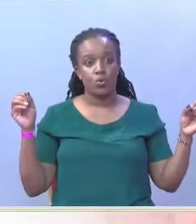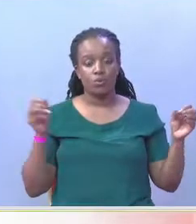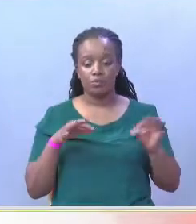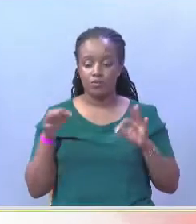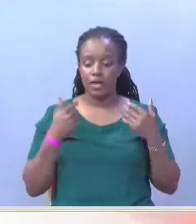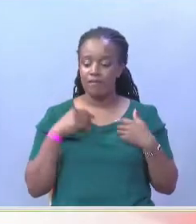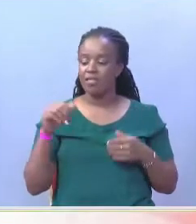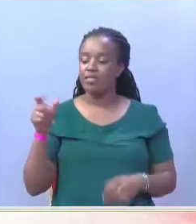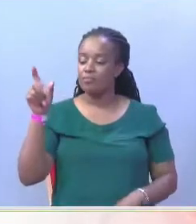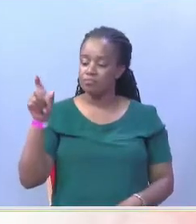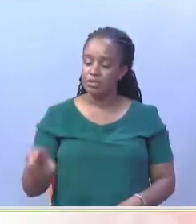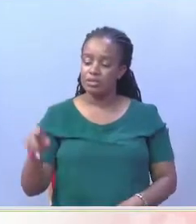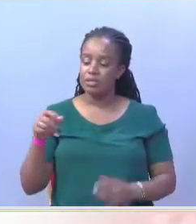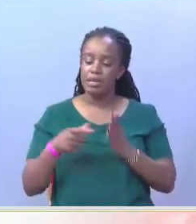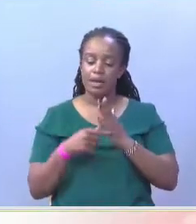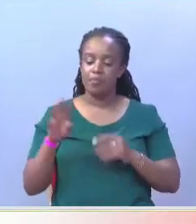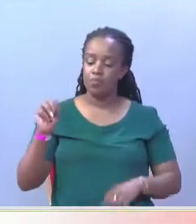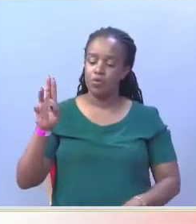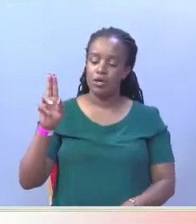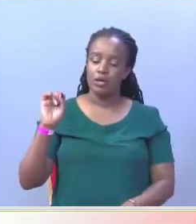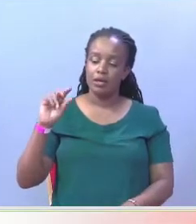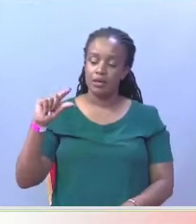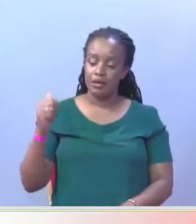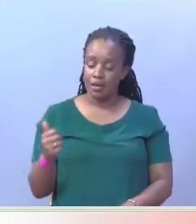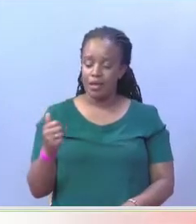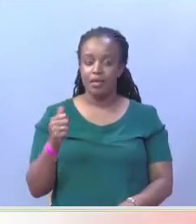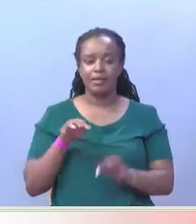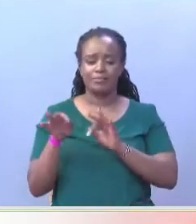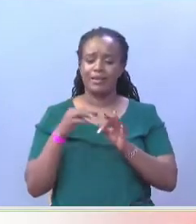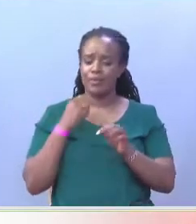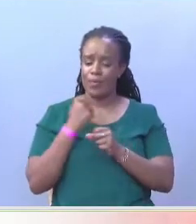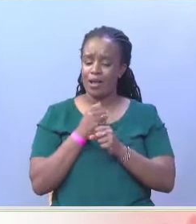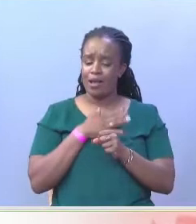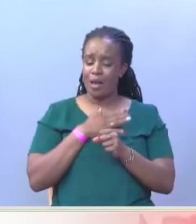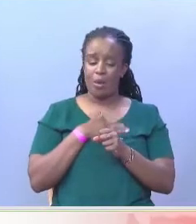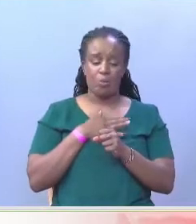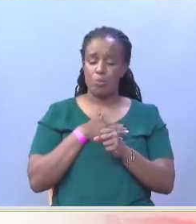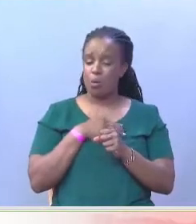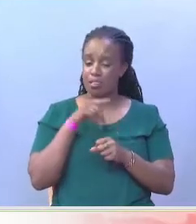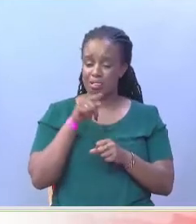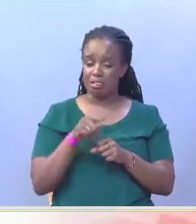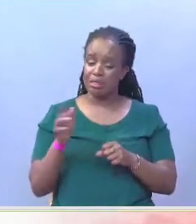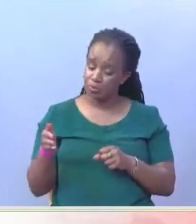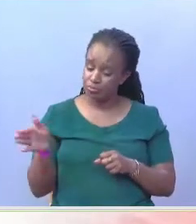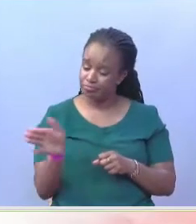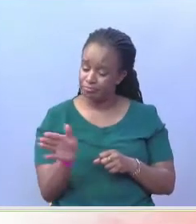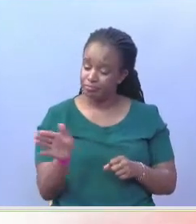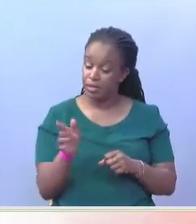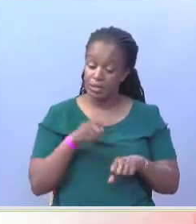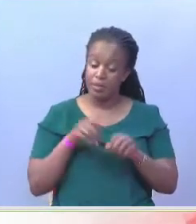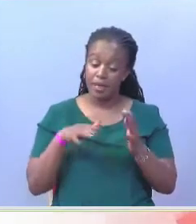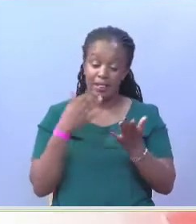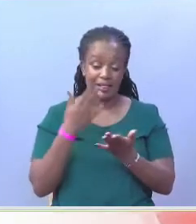Mlima. Nikamuuliza sita zetu si nini? Akasema yeye hataki kujua. Kufika huko hata hakuna kuongea.